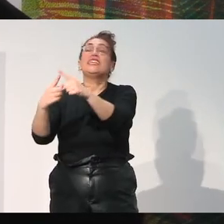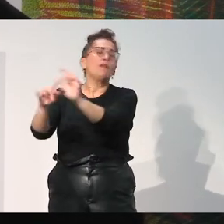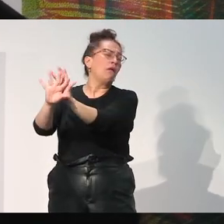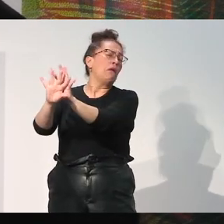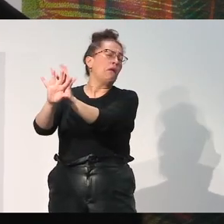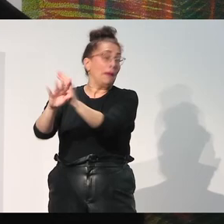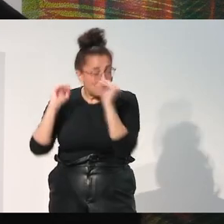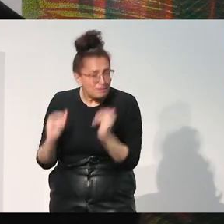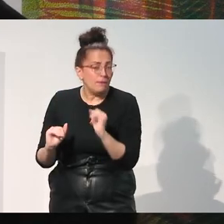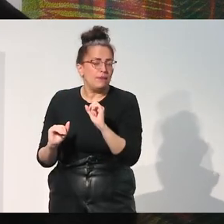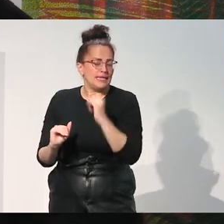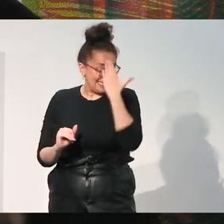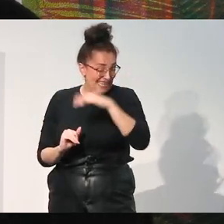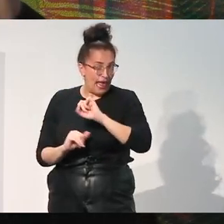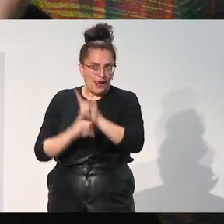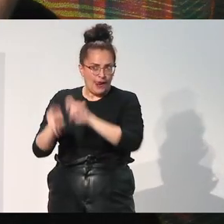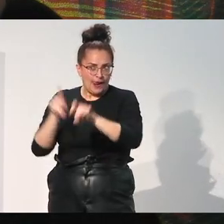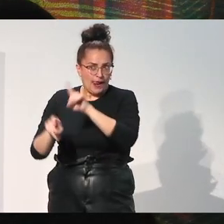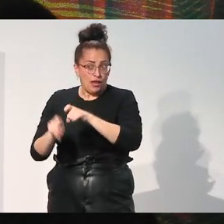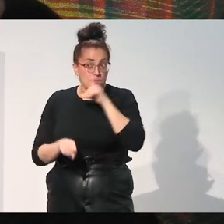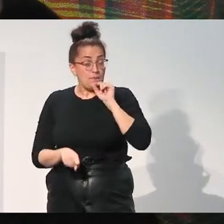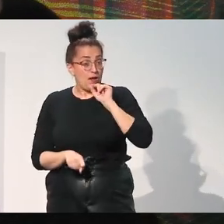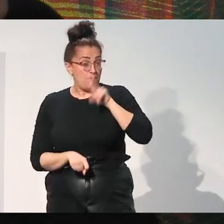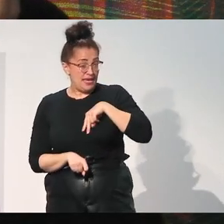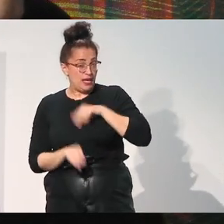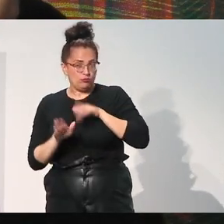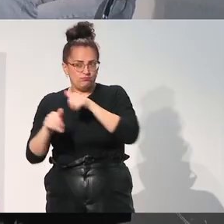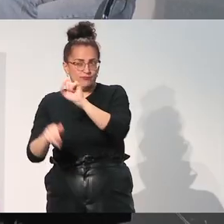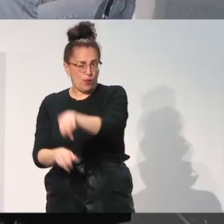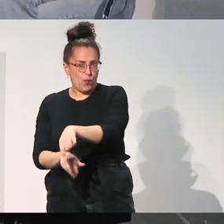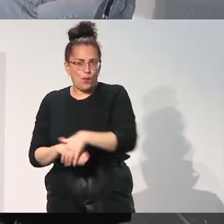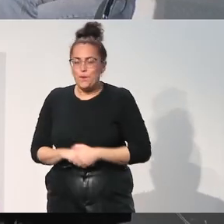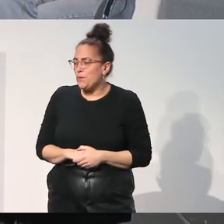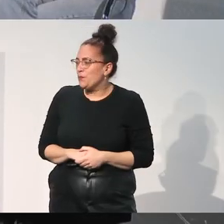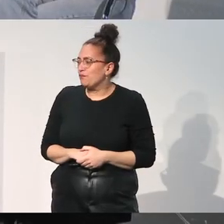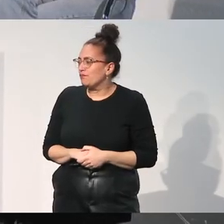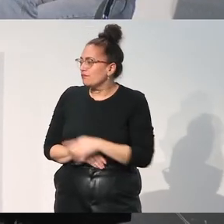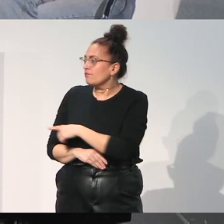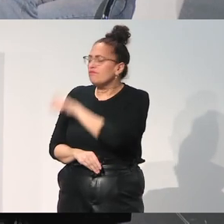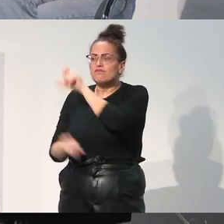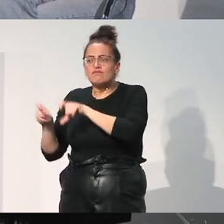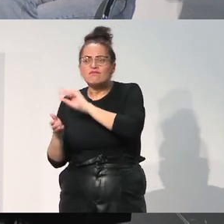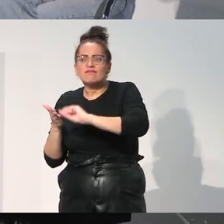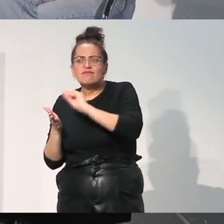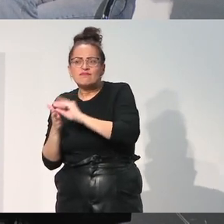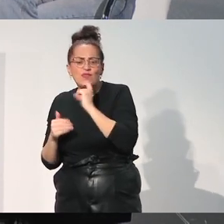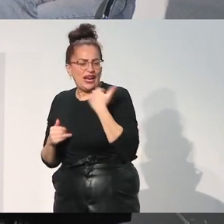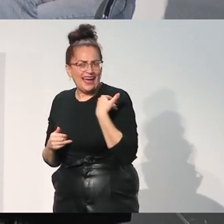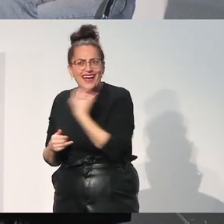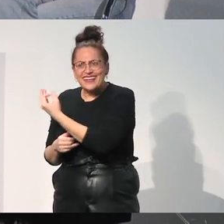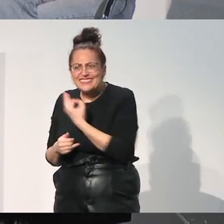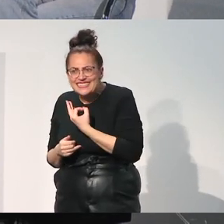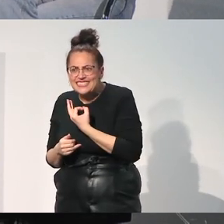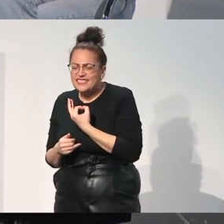va finir cette histoire non plus. » Vous avez évoqué des auteurs à l'instant. Vous racontez